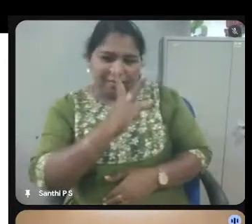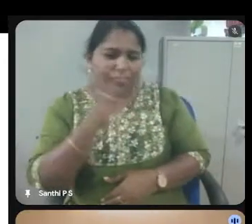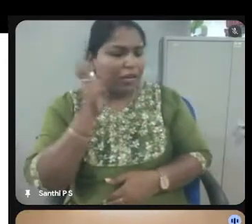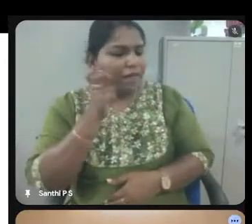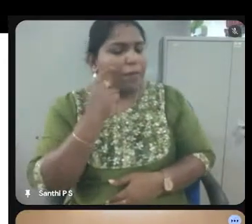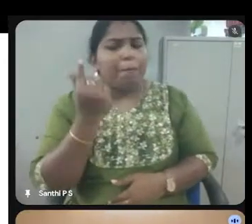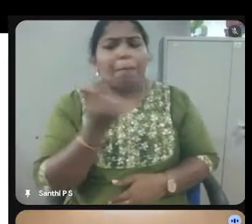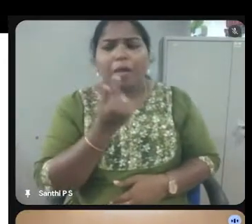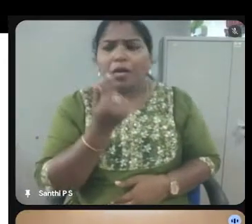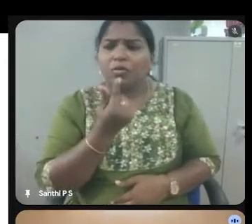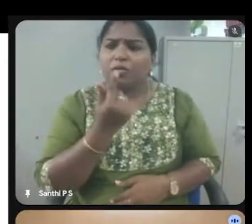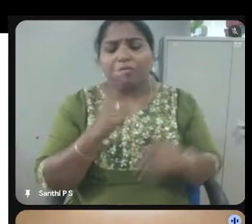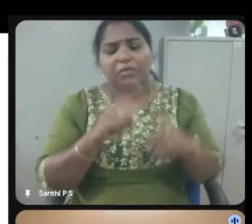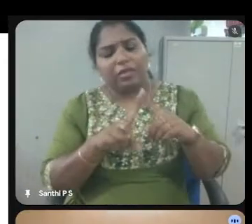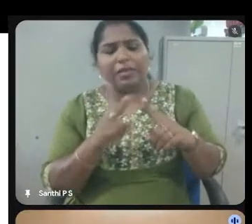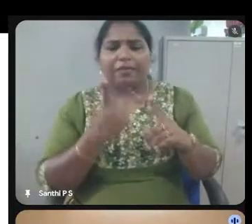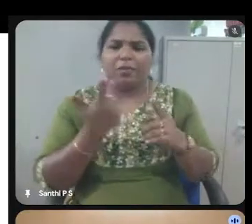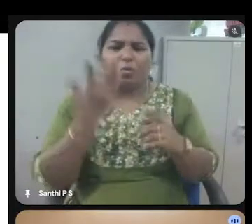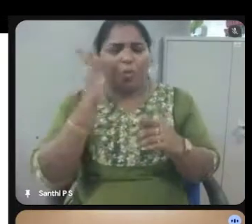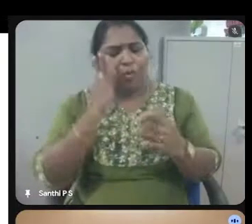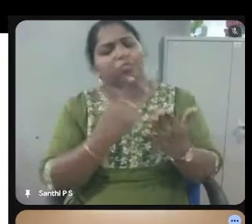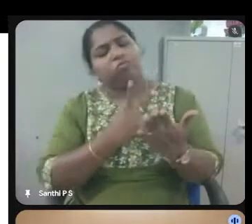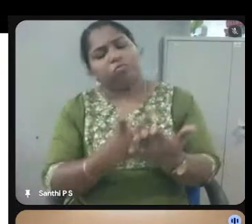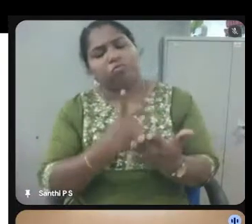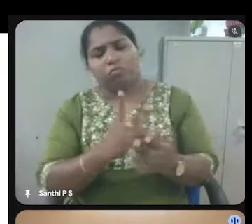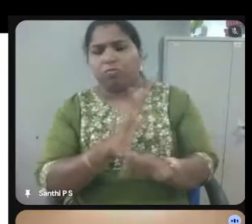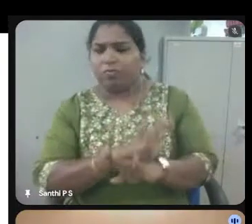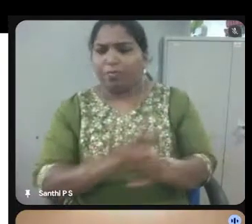മാത്രമേ ഉപയോഗം വരുന്നുള്ളൂ, അവർക്ക് ഉപയോഗിക്കാൻ പറ്റുന്നില്ല.